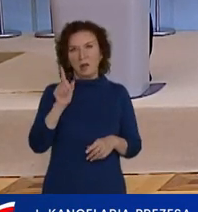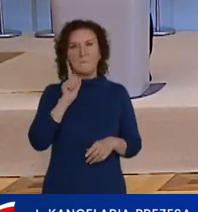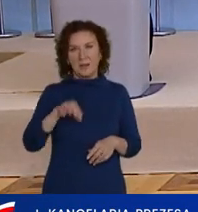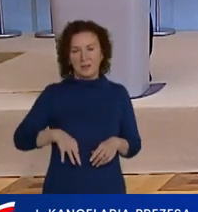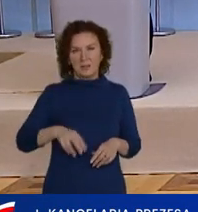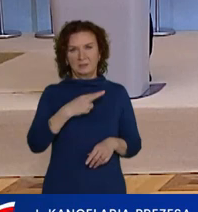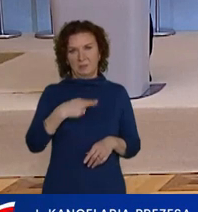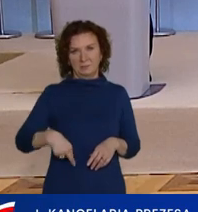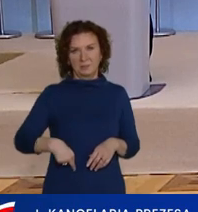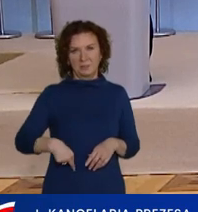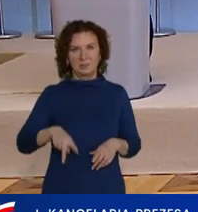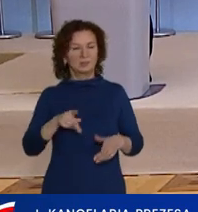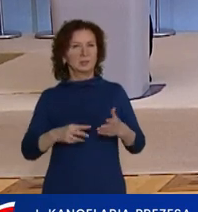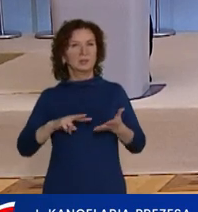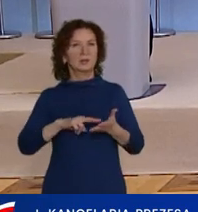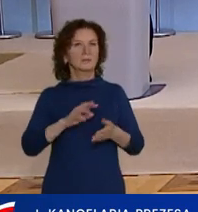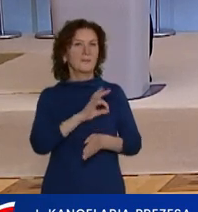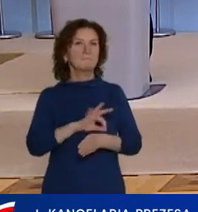ten projekt,